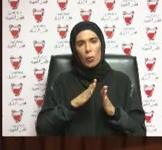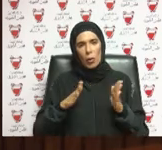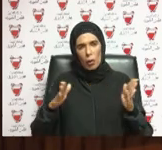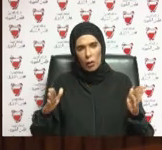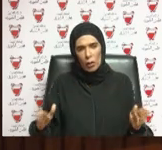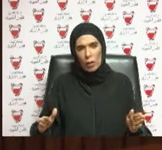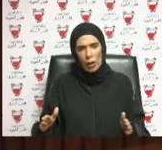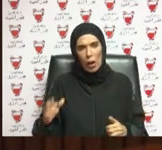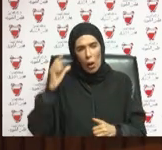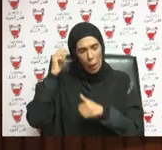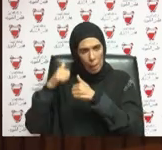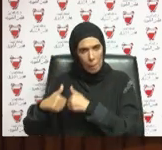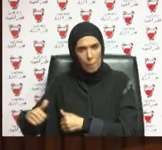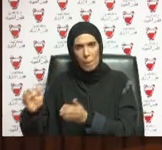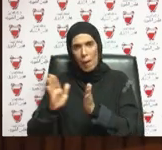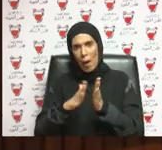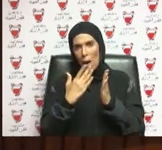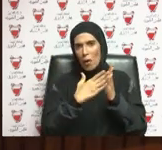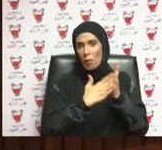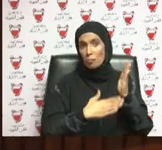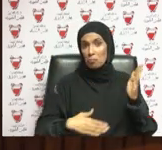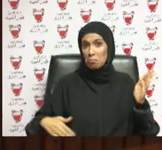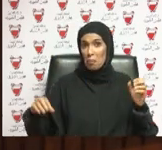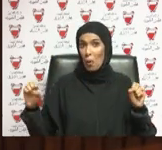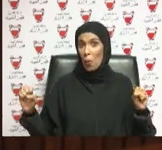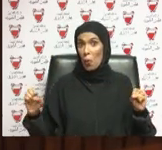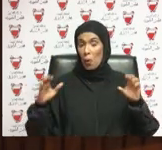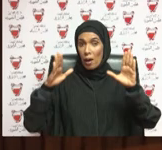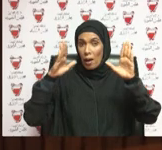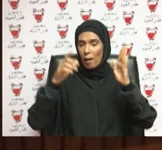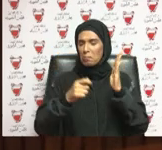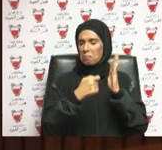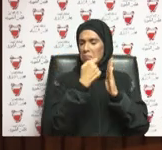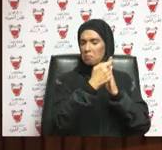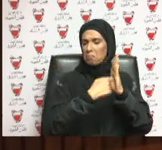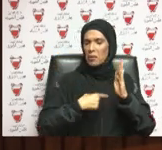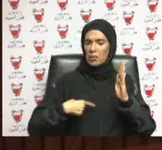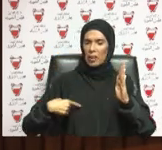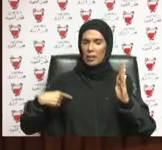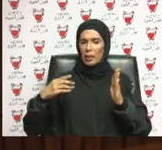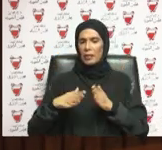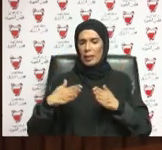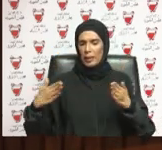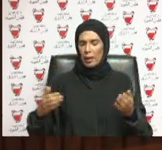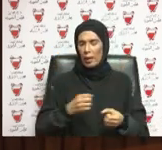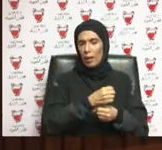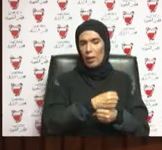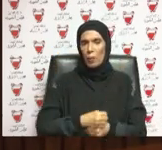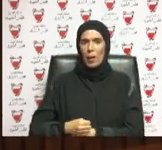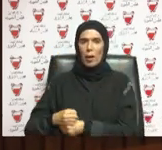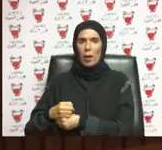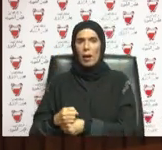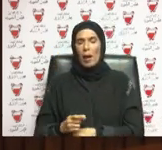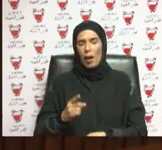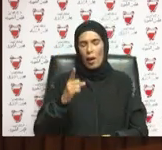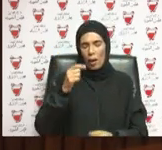وسيذكرك التاريخ بصفحات من نور، وسيسجل اسمك في سجل الخالدين. اللهم